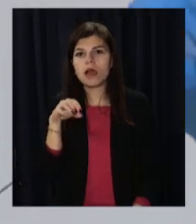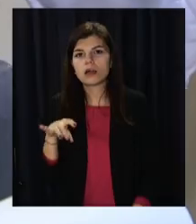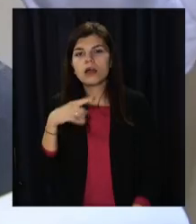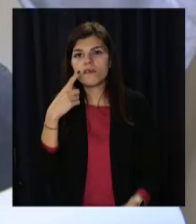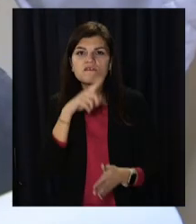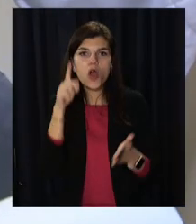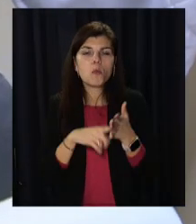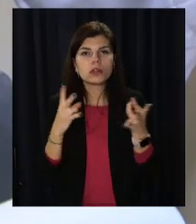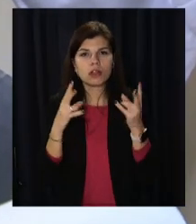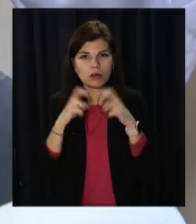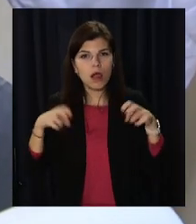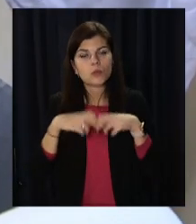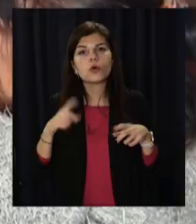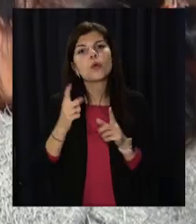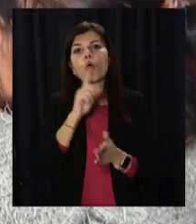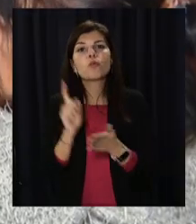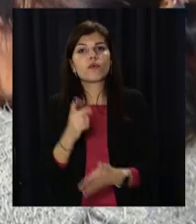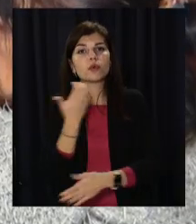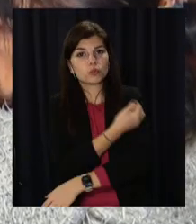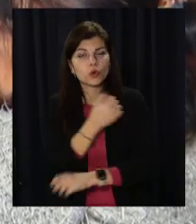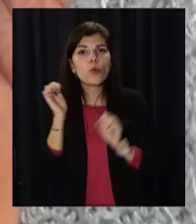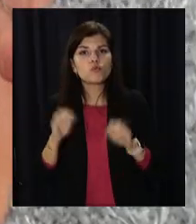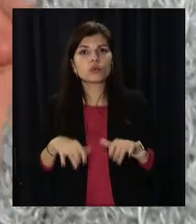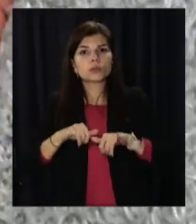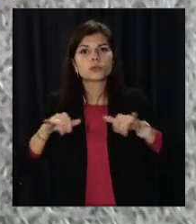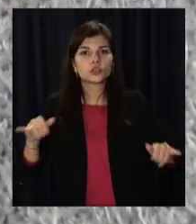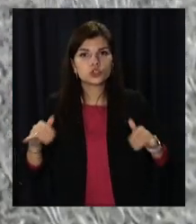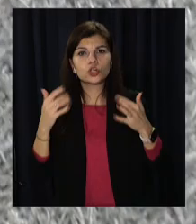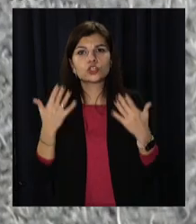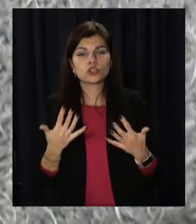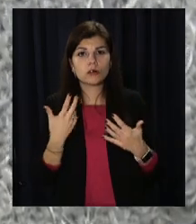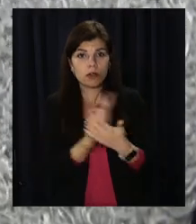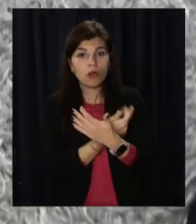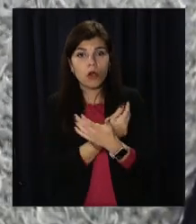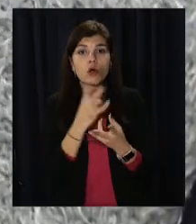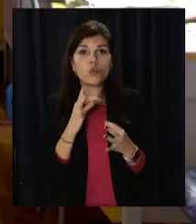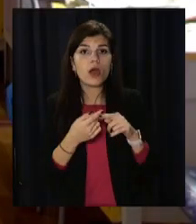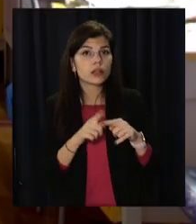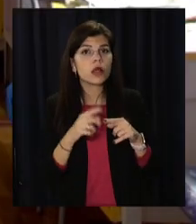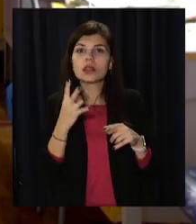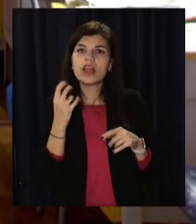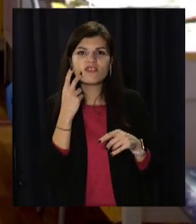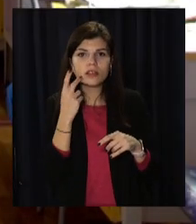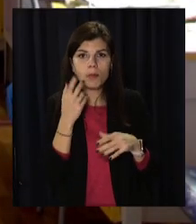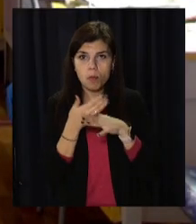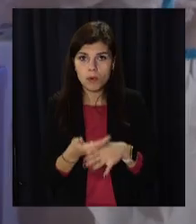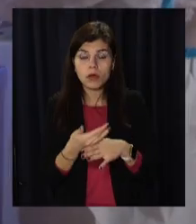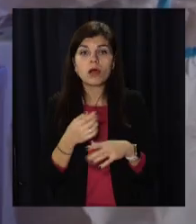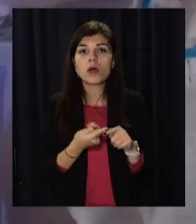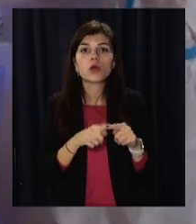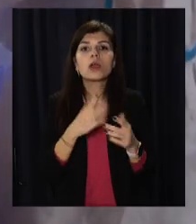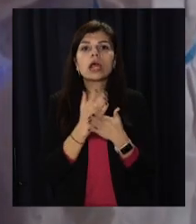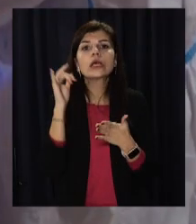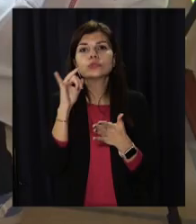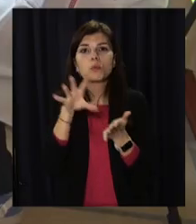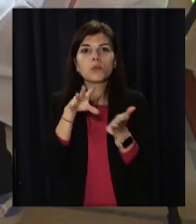питання. Він вважає, що обов'язкова імунізація може збільшити кількість щеплень, але це працює не завжди. Крім того, приклади в